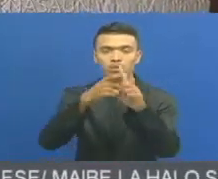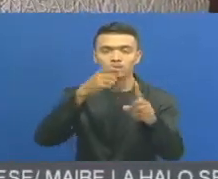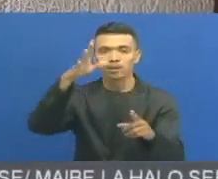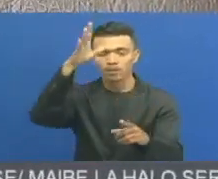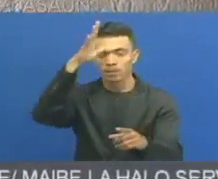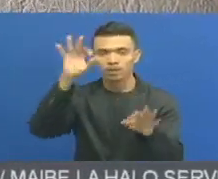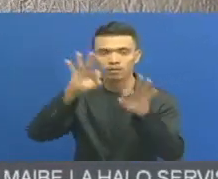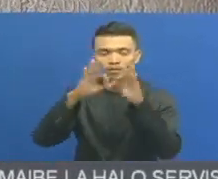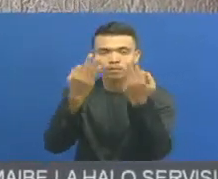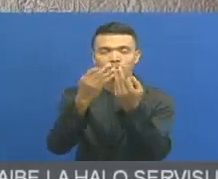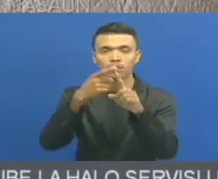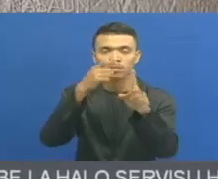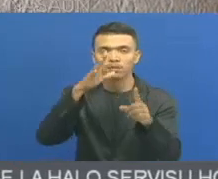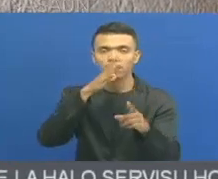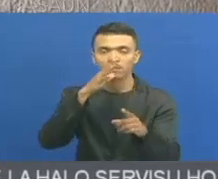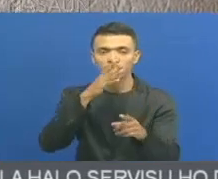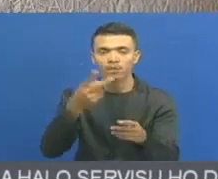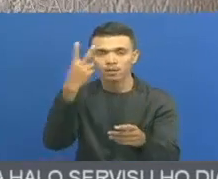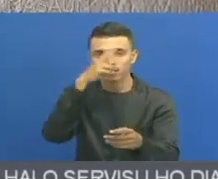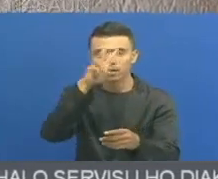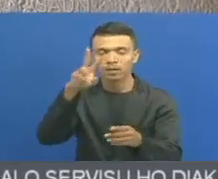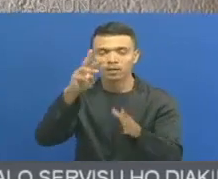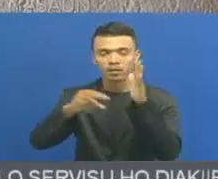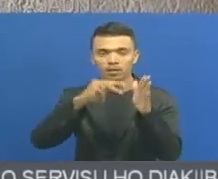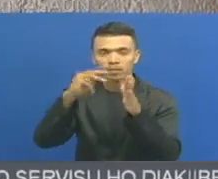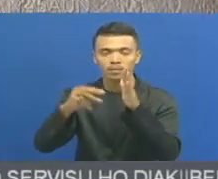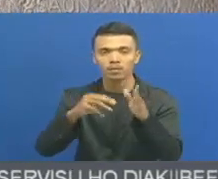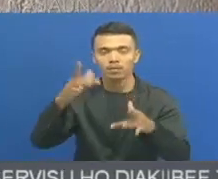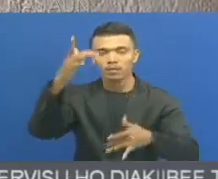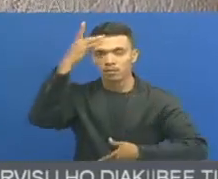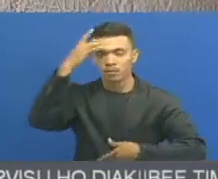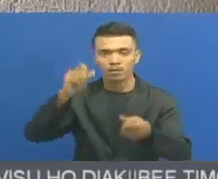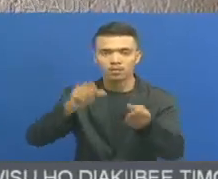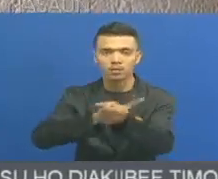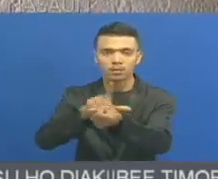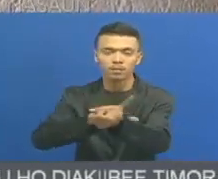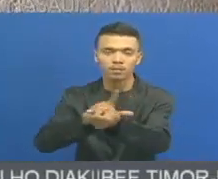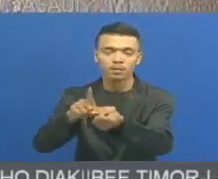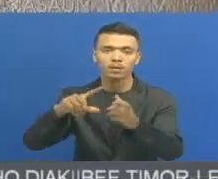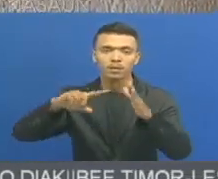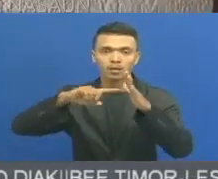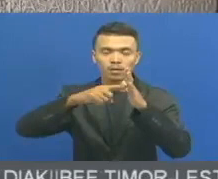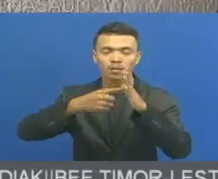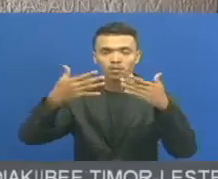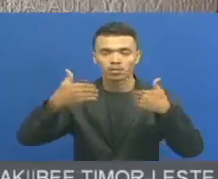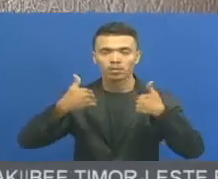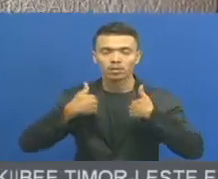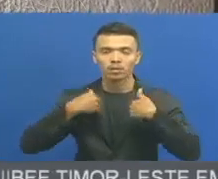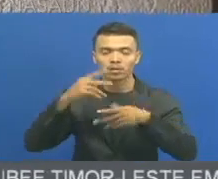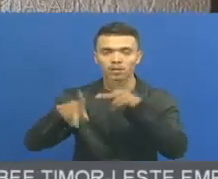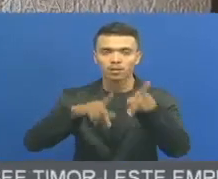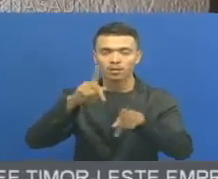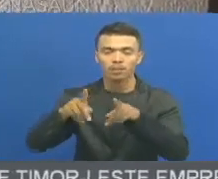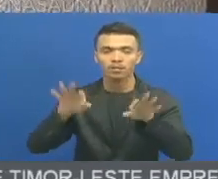rebe bisi kau sira kar pernah nonton hemedia fosai kata oh mora sira nara lepra nebane komesa musu bara kona hemantau. Ti pernah